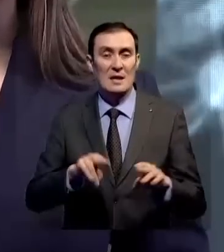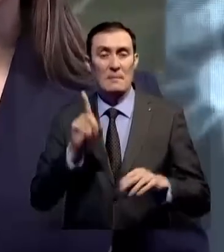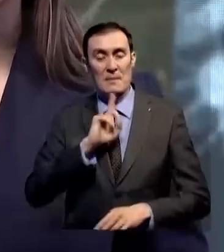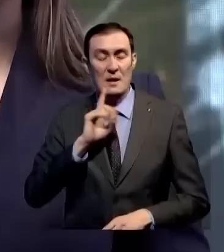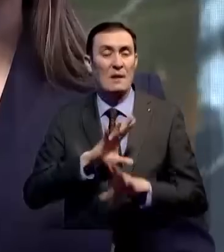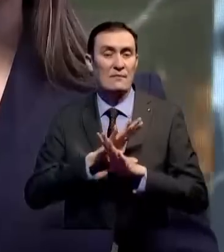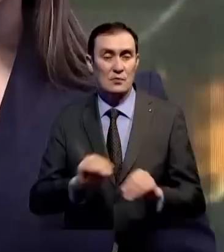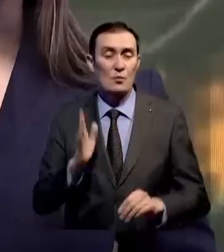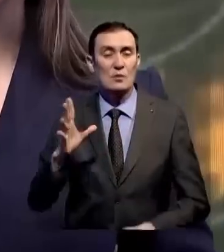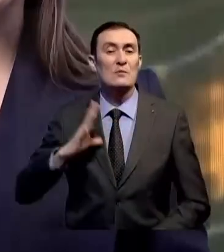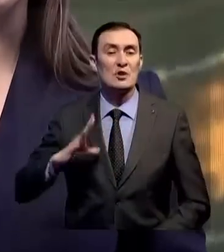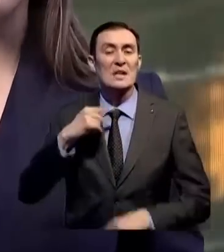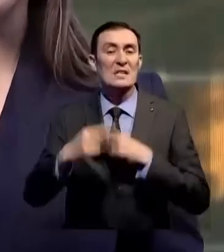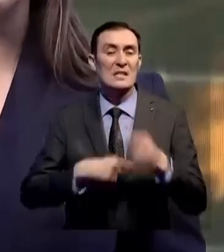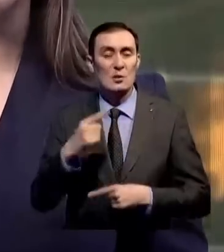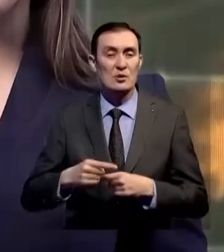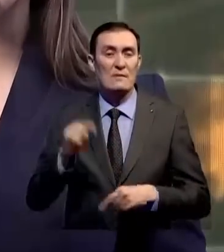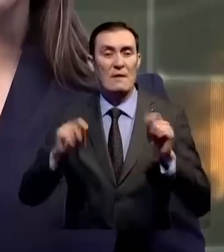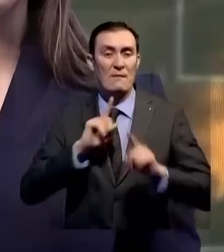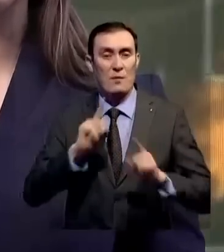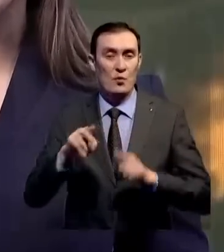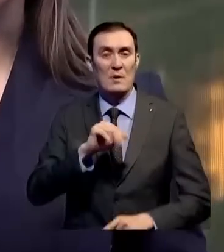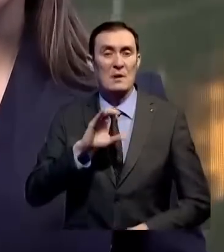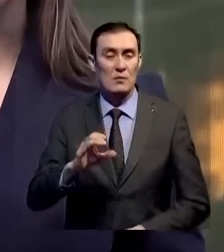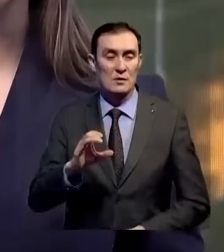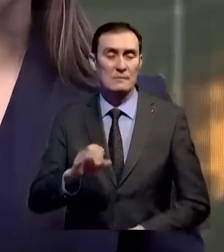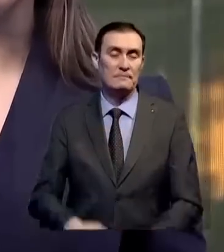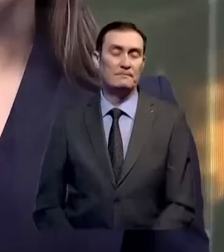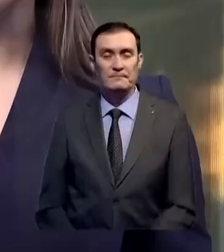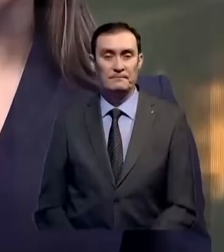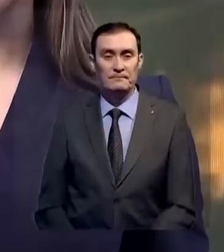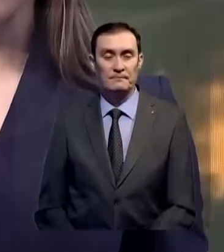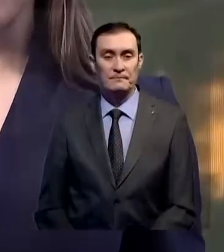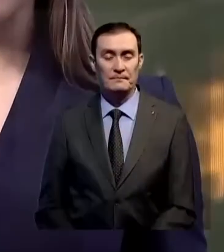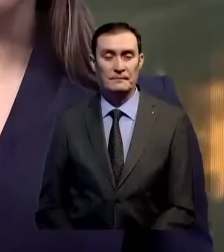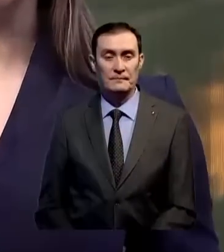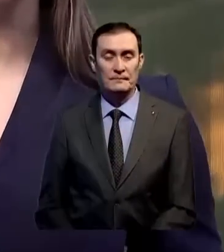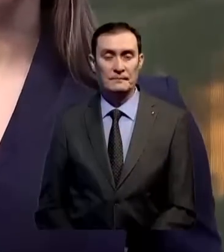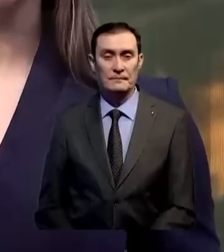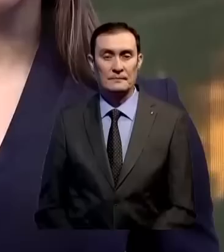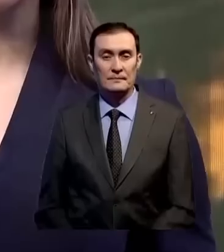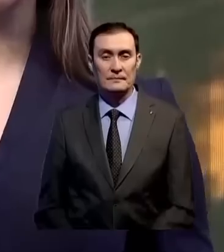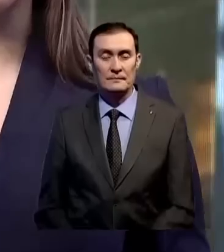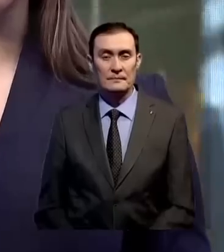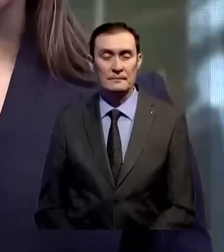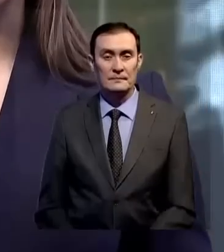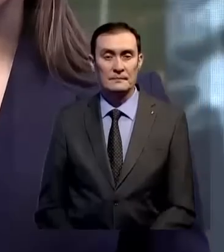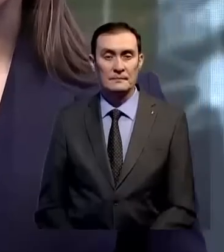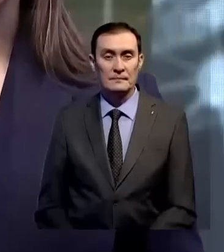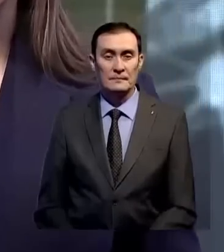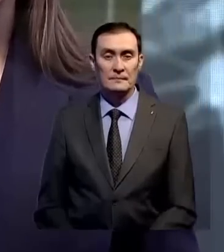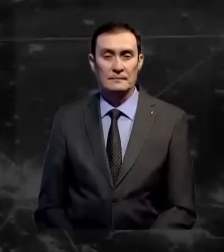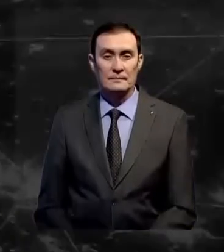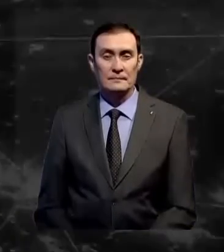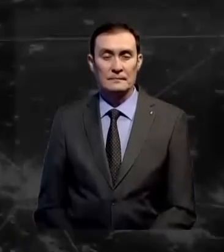все. Теперь будем ждать следующего Давосского форума. И возвращаю эфир. Благодарю. Вероника Баярова была с международным обзором.